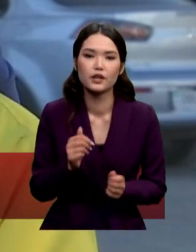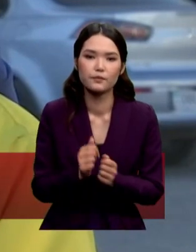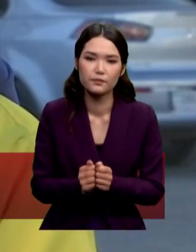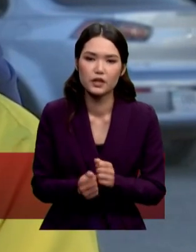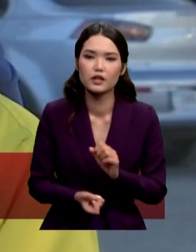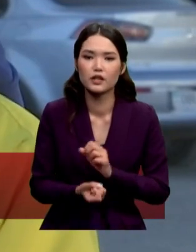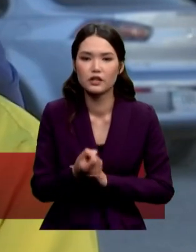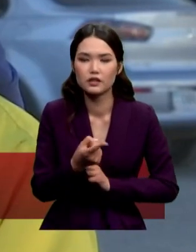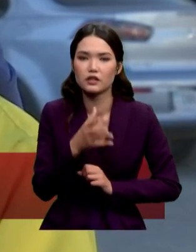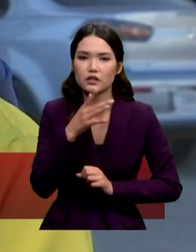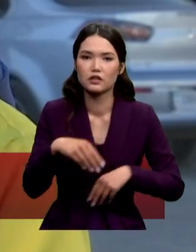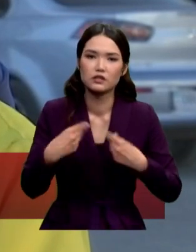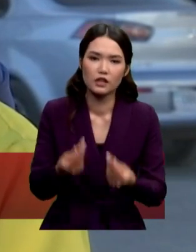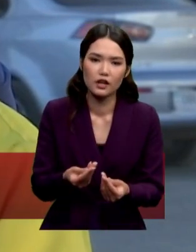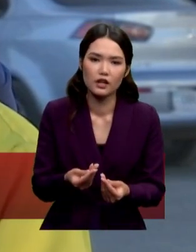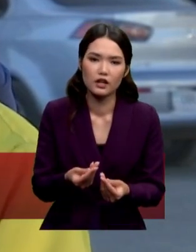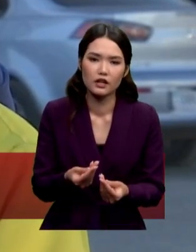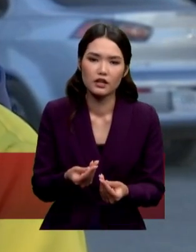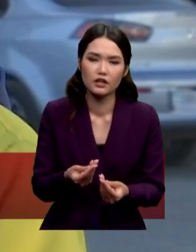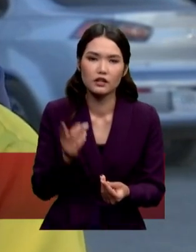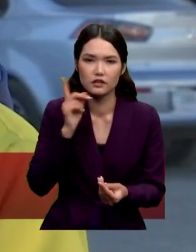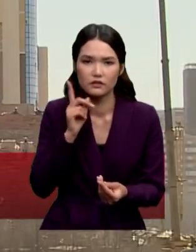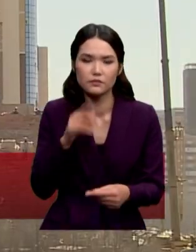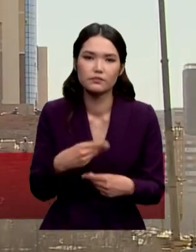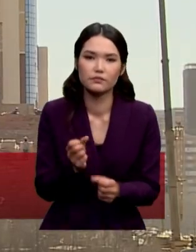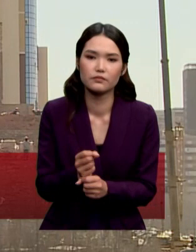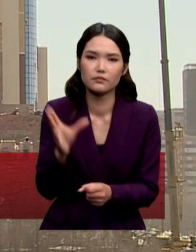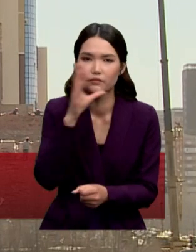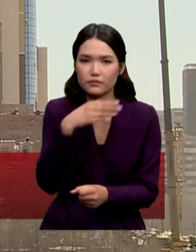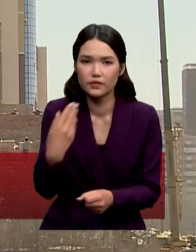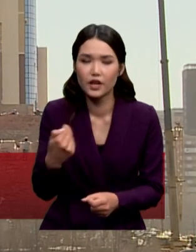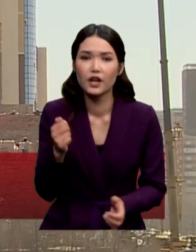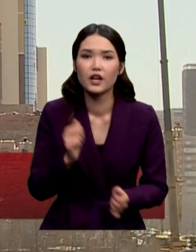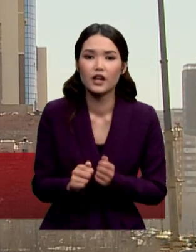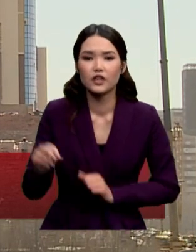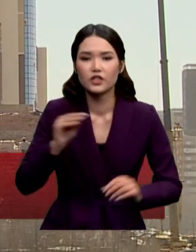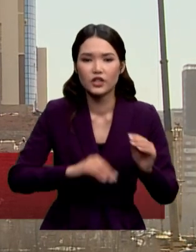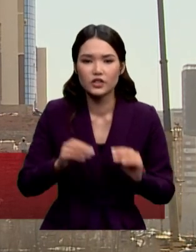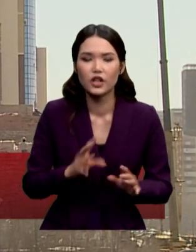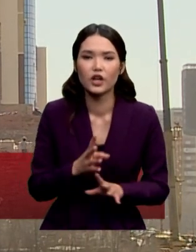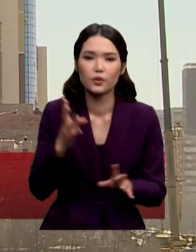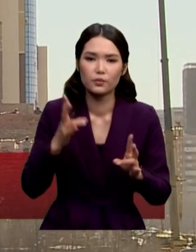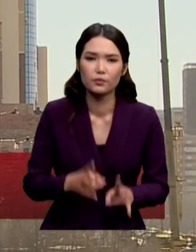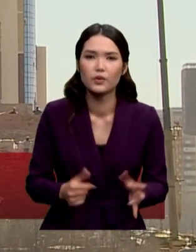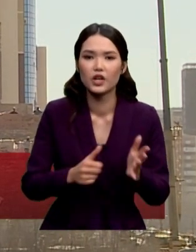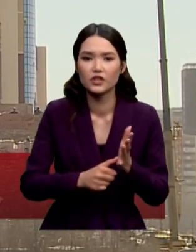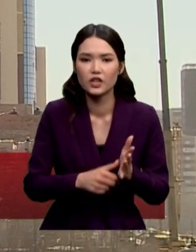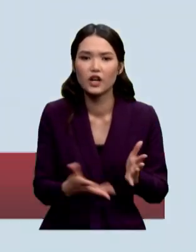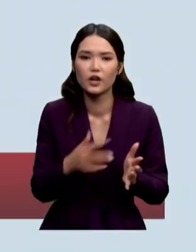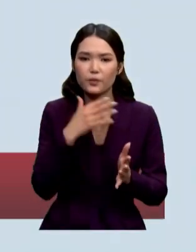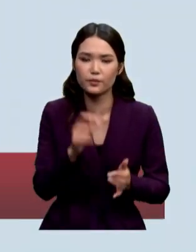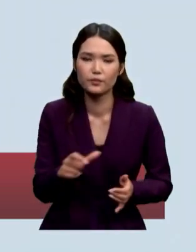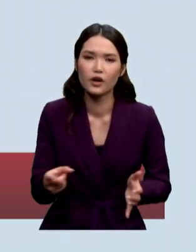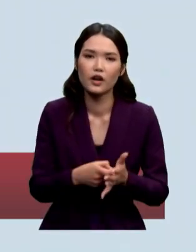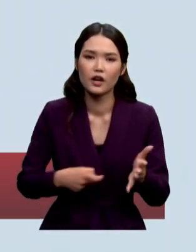уже судебное постановление вступило в силу. Непогашенным долг остается перед 60 карагандинцами. Вернуть